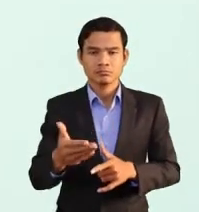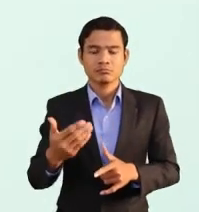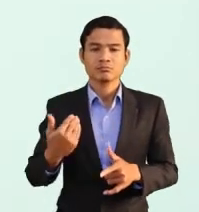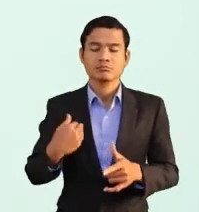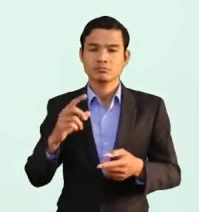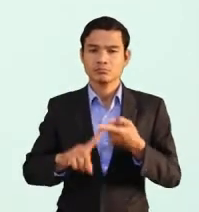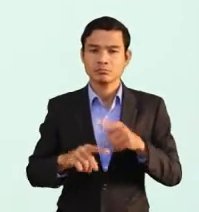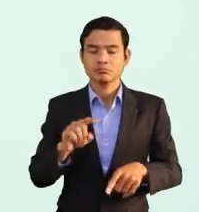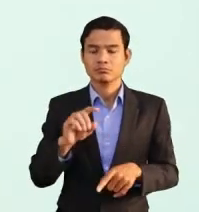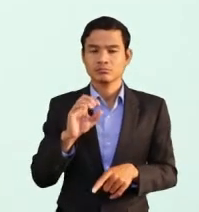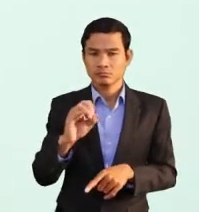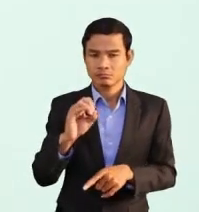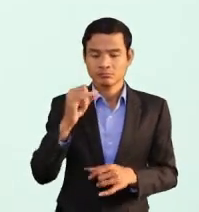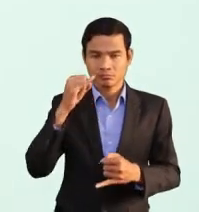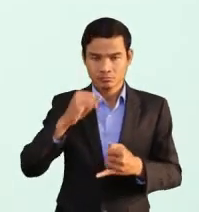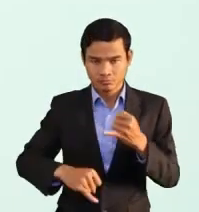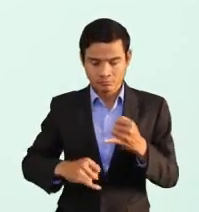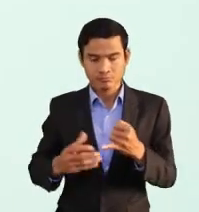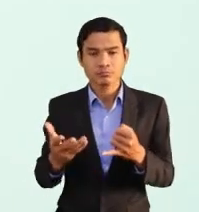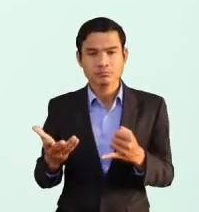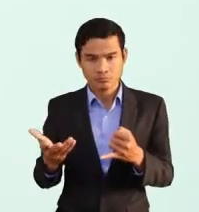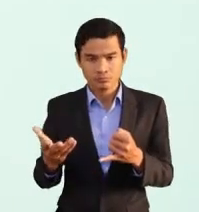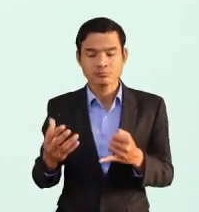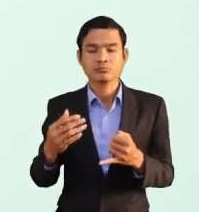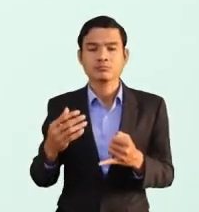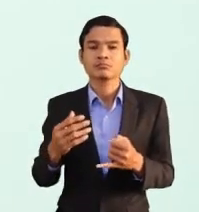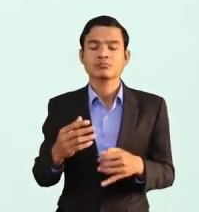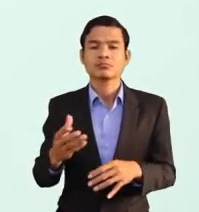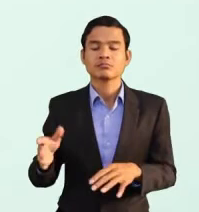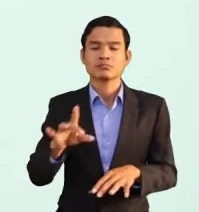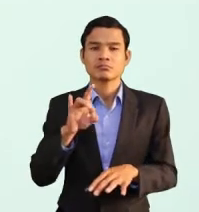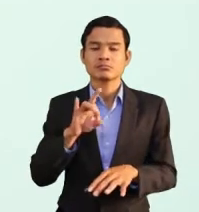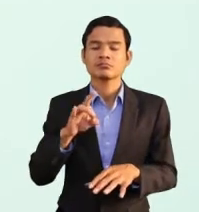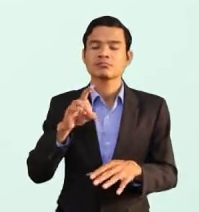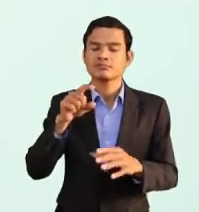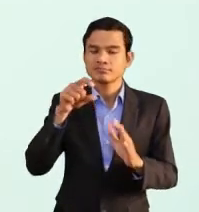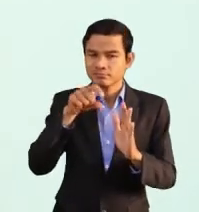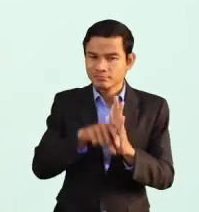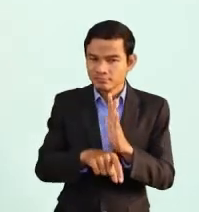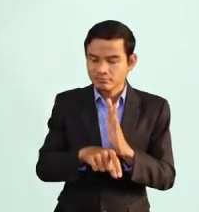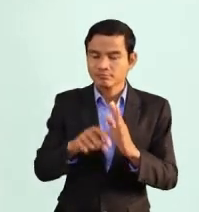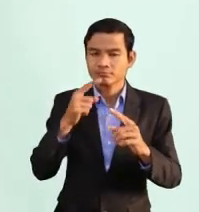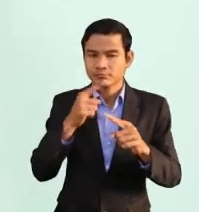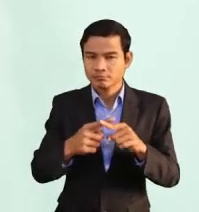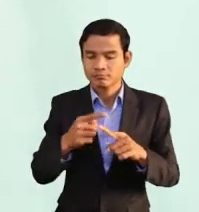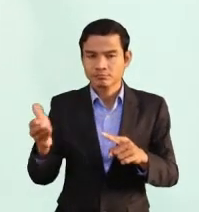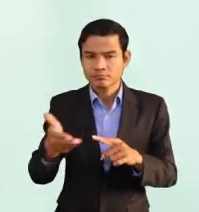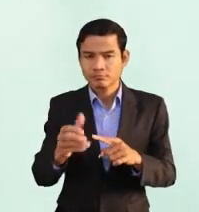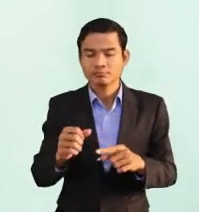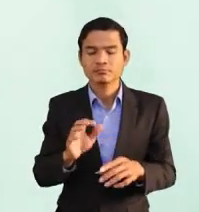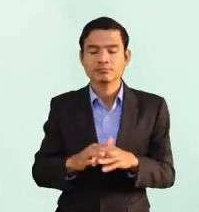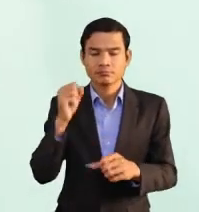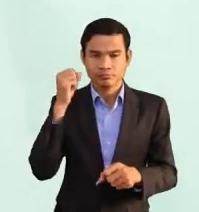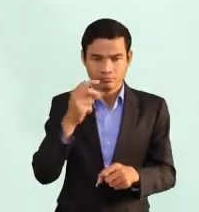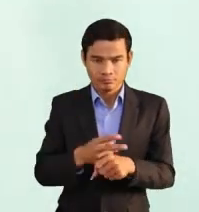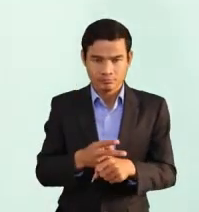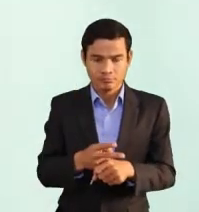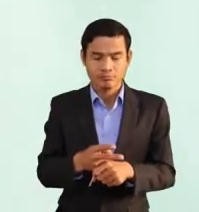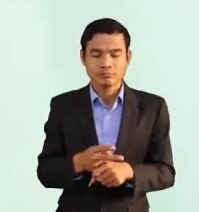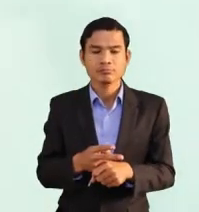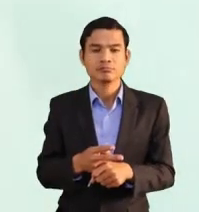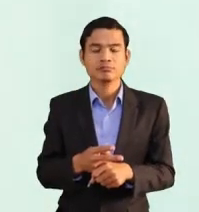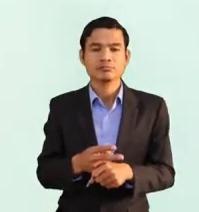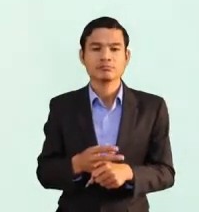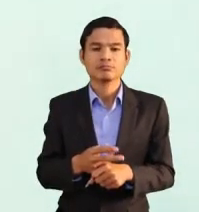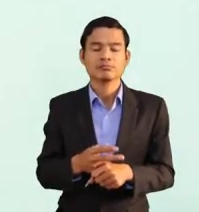lệ sâu nơi kháng chồng chẳng nè ca côn đọc bò dưỡng cứ dưỡng ọt chăm mạch ọt chăm